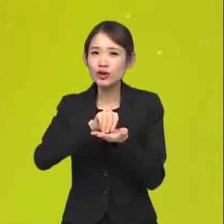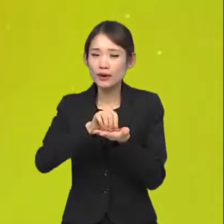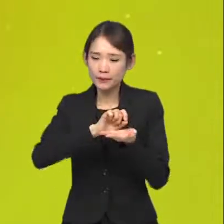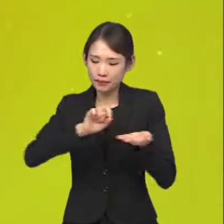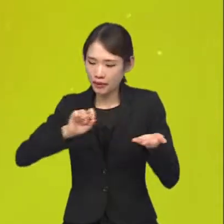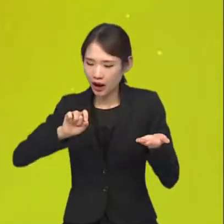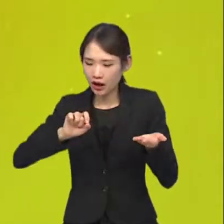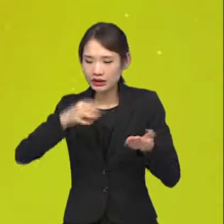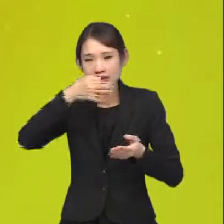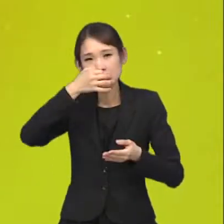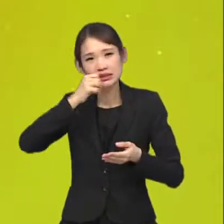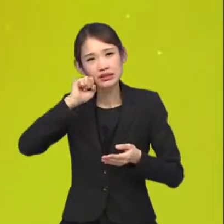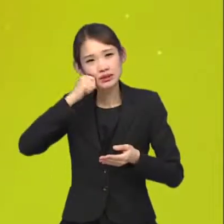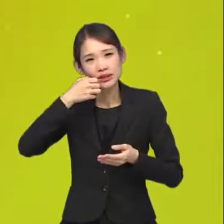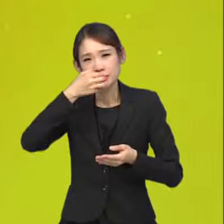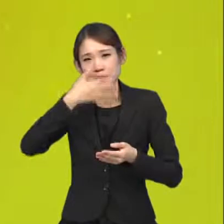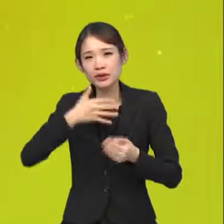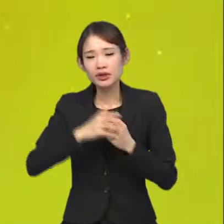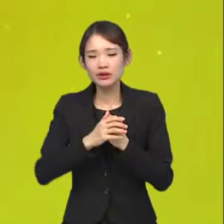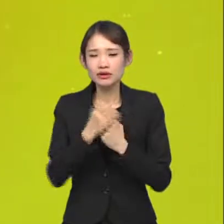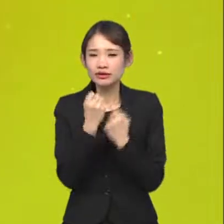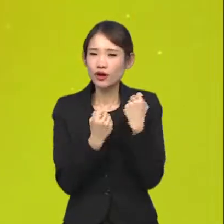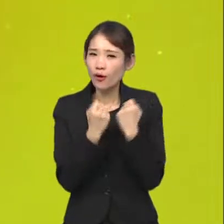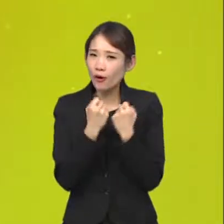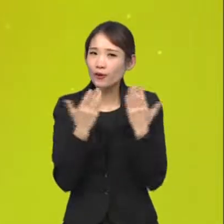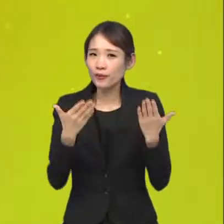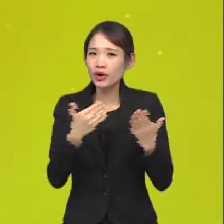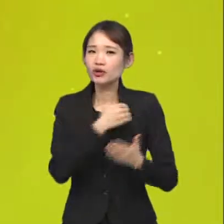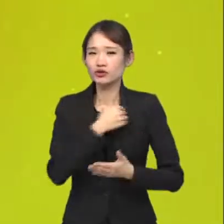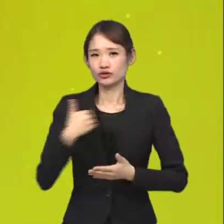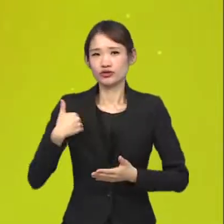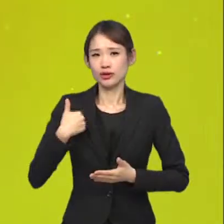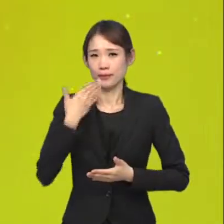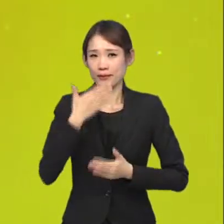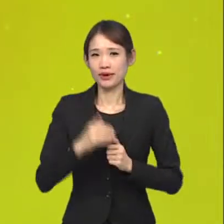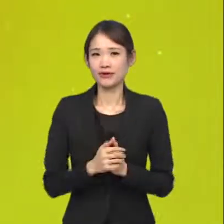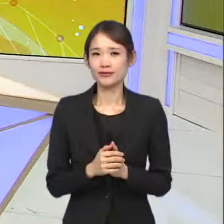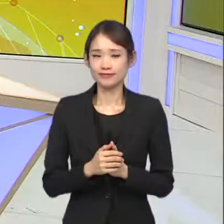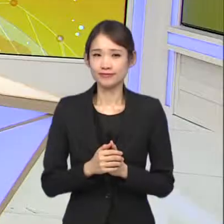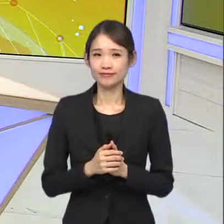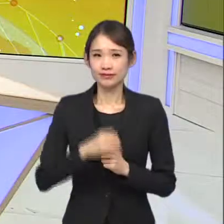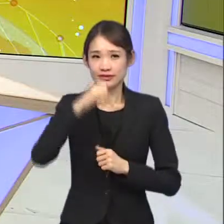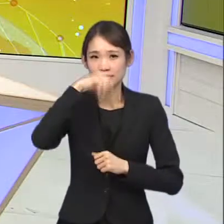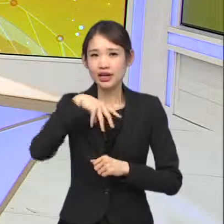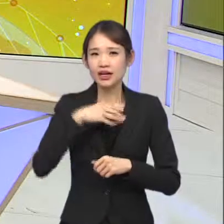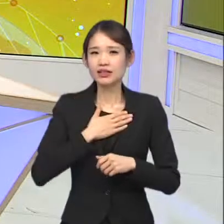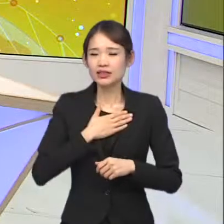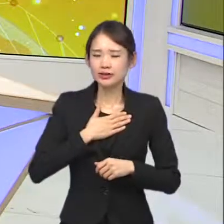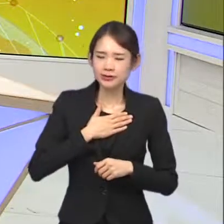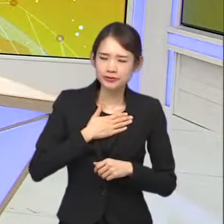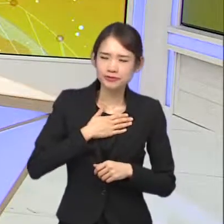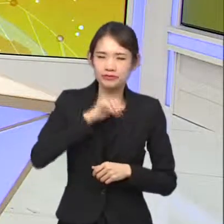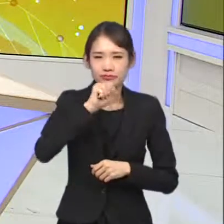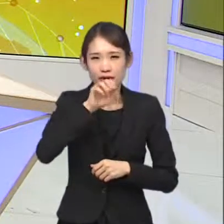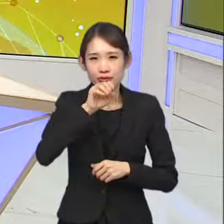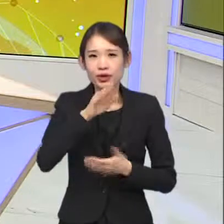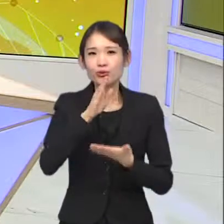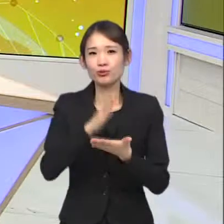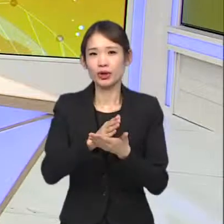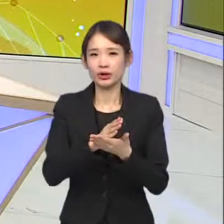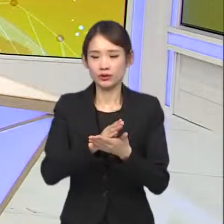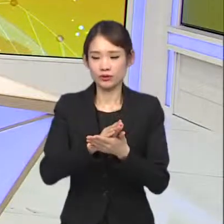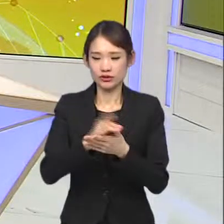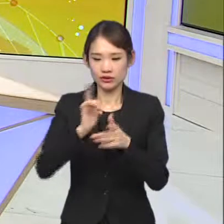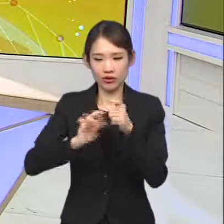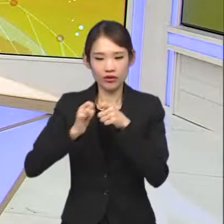히려 않은 일들에 대해서 설명하고 설득하기 가 좀더 쉽게 되겠죠 에 단순히 어떤 감정적인 후소 보다는 어떤 객관적인 상황에